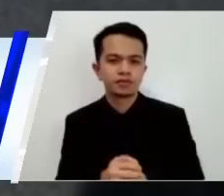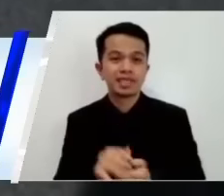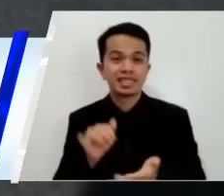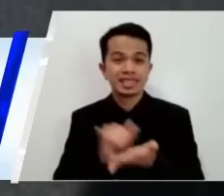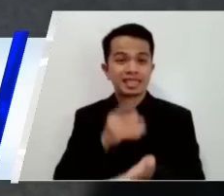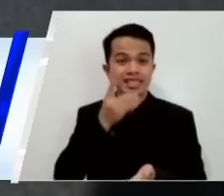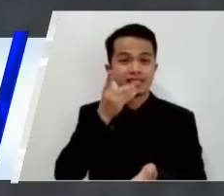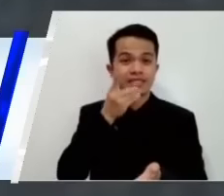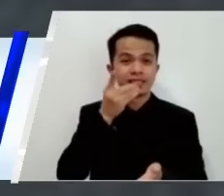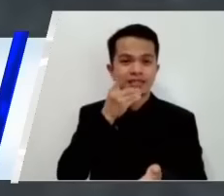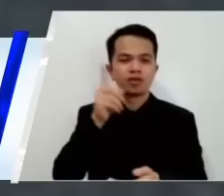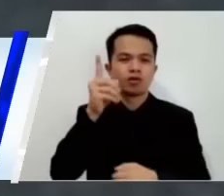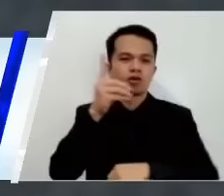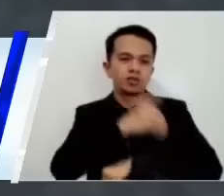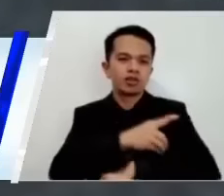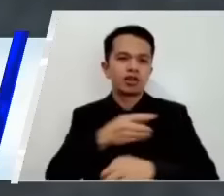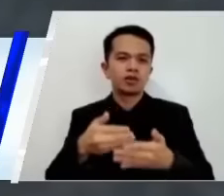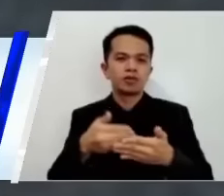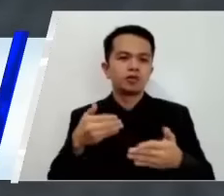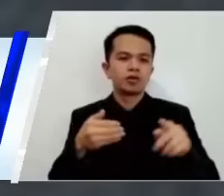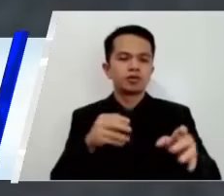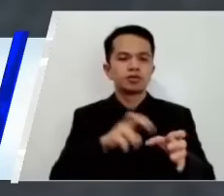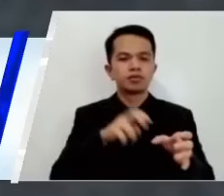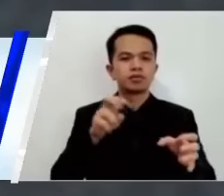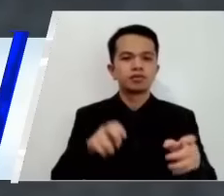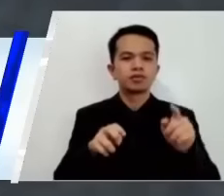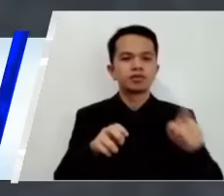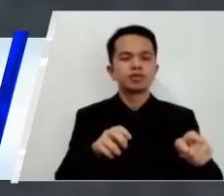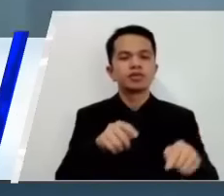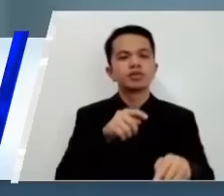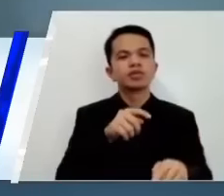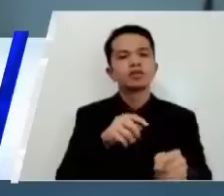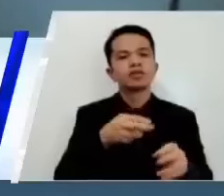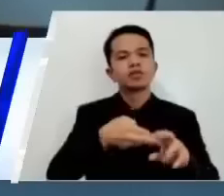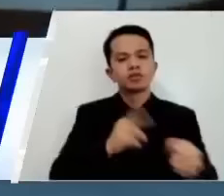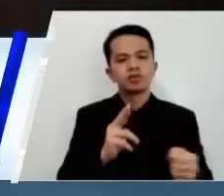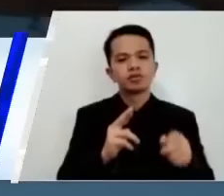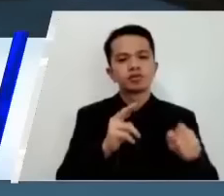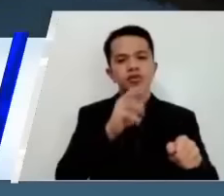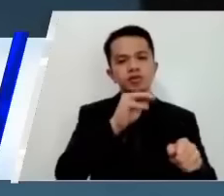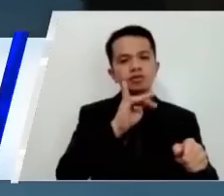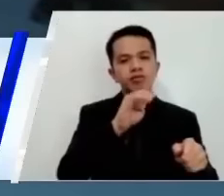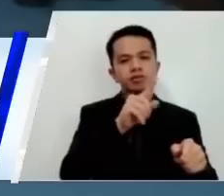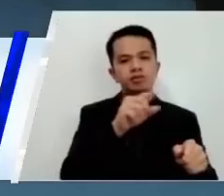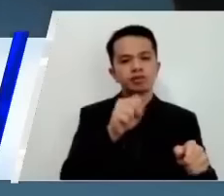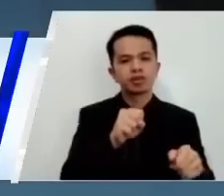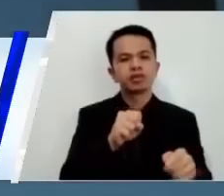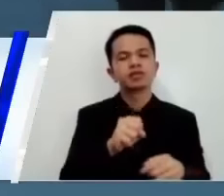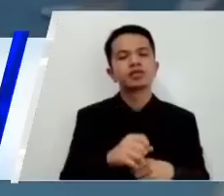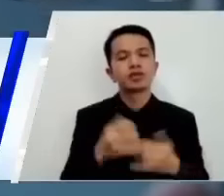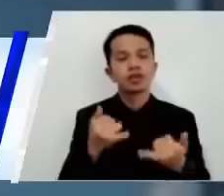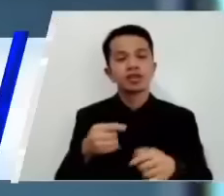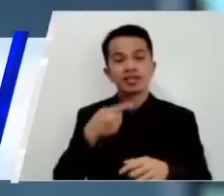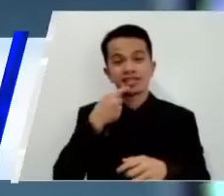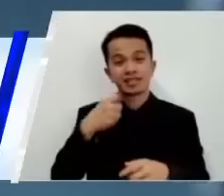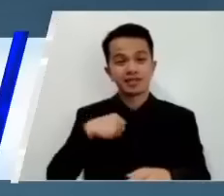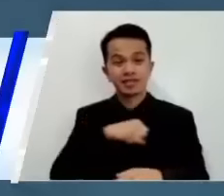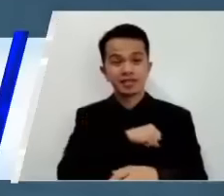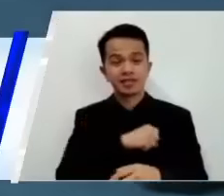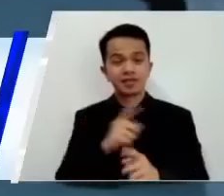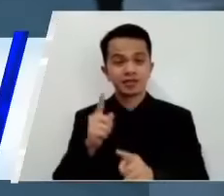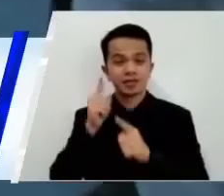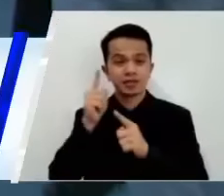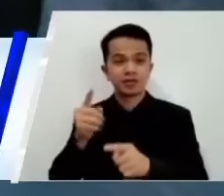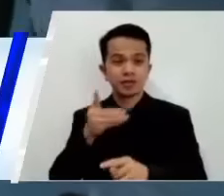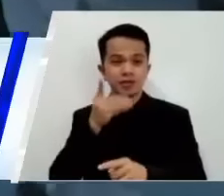araw matapos bumaba sa pwesto si dating Senate President Meg Zubiri. Ayon sa mga senador na dumalo sa hapunan, wala raw itong